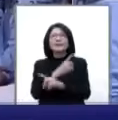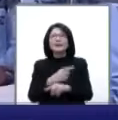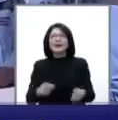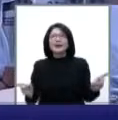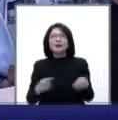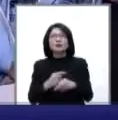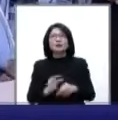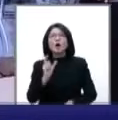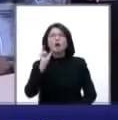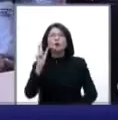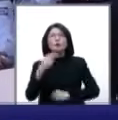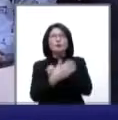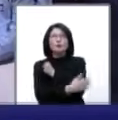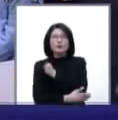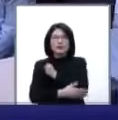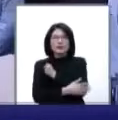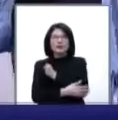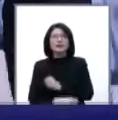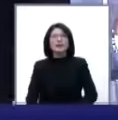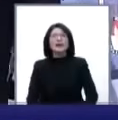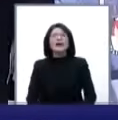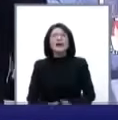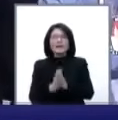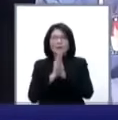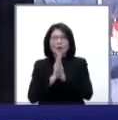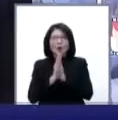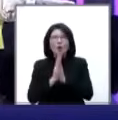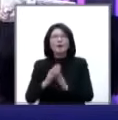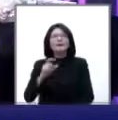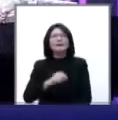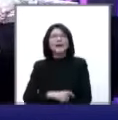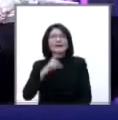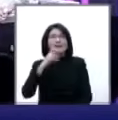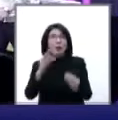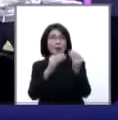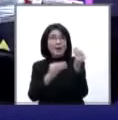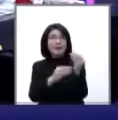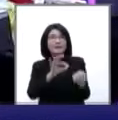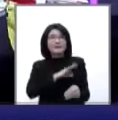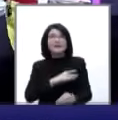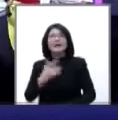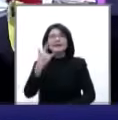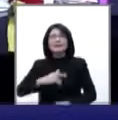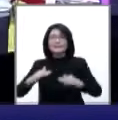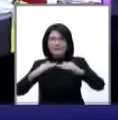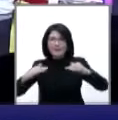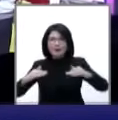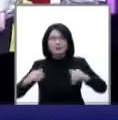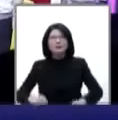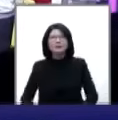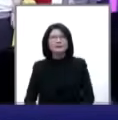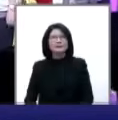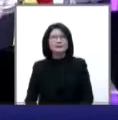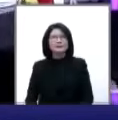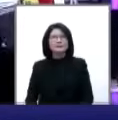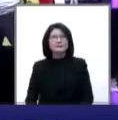dari dari suatu pesan ini justru mudah ditangkap dengan ee dengan Visual begitu nah kalau kita lihat di